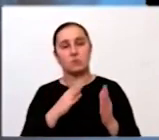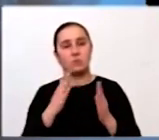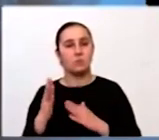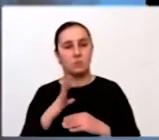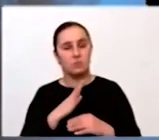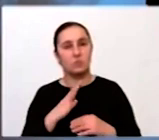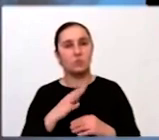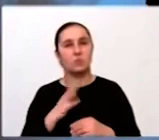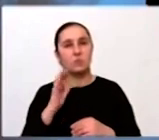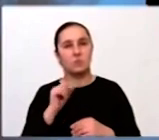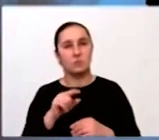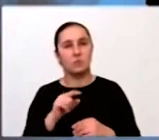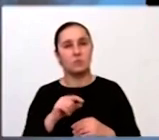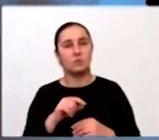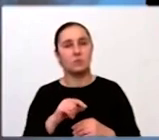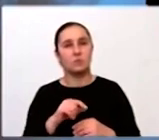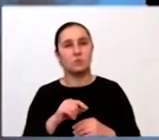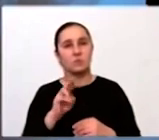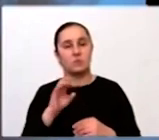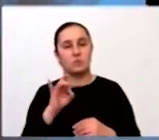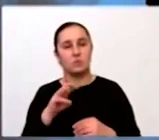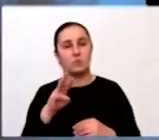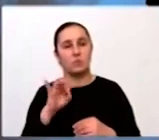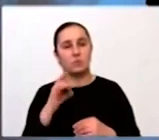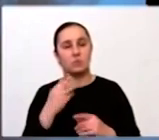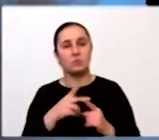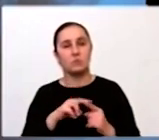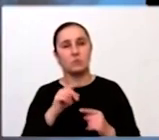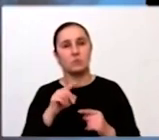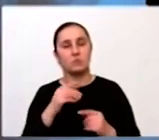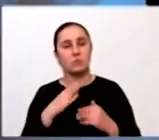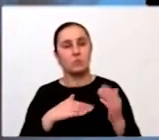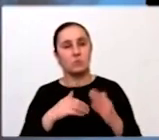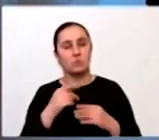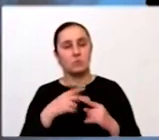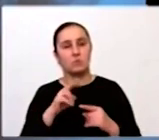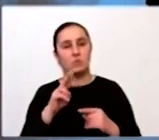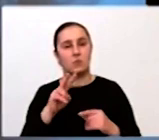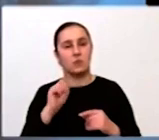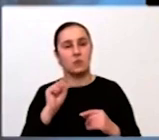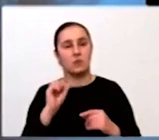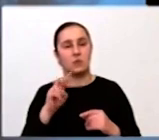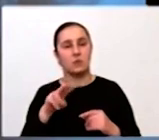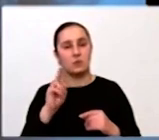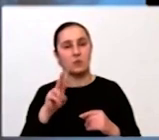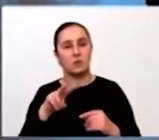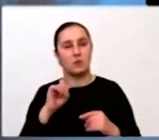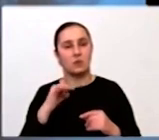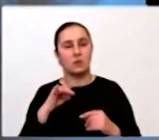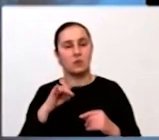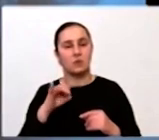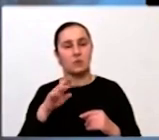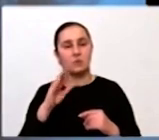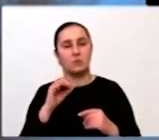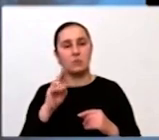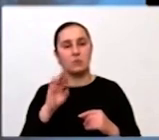qo'ydik. Va demak, create motion yoki qo'lingizda klaviatura orqali Ctrl G tugmalarini